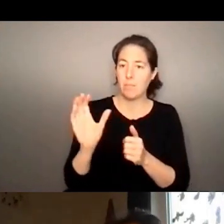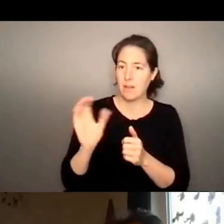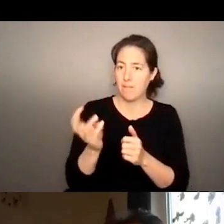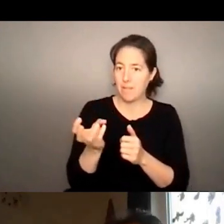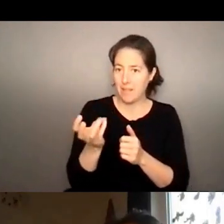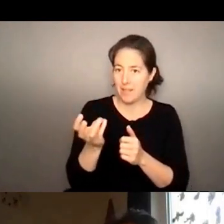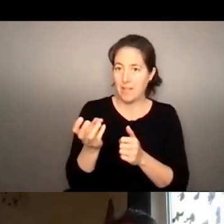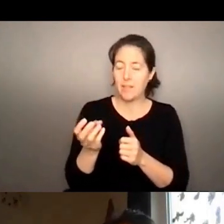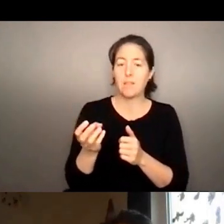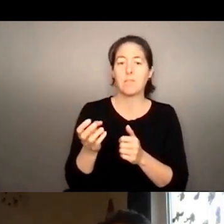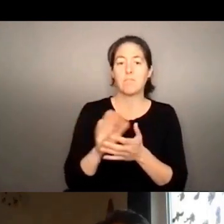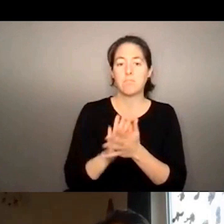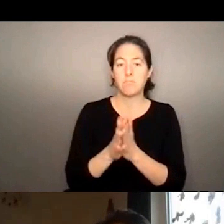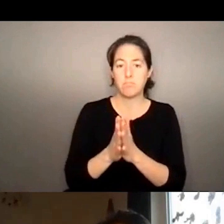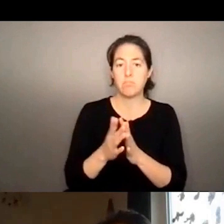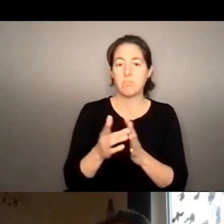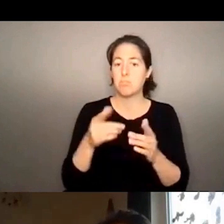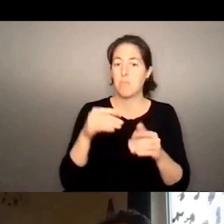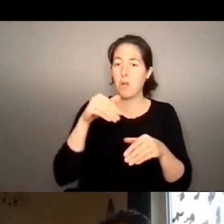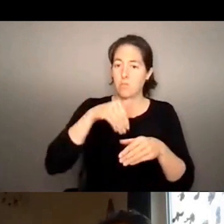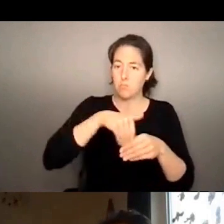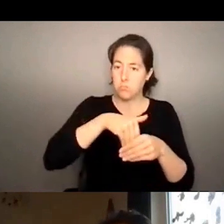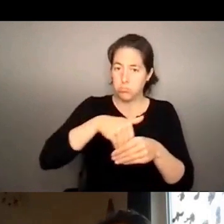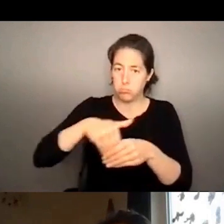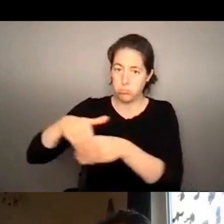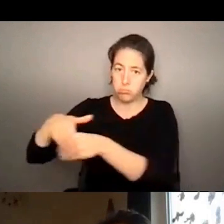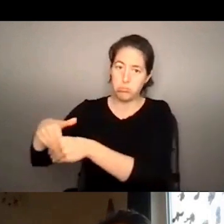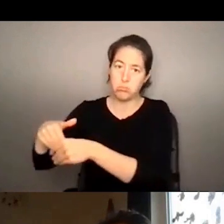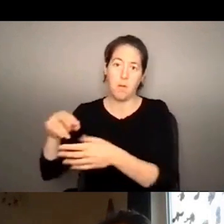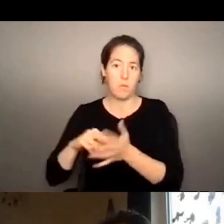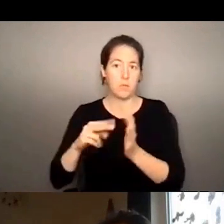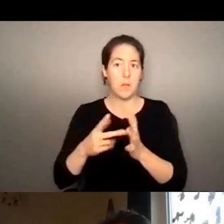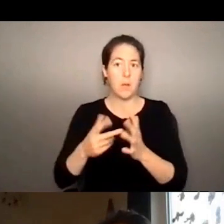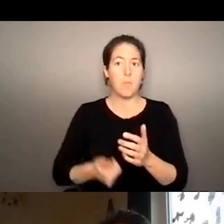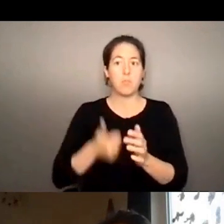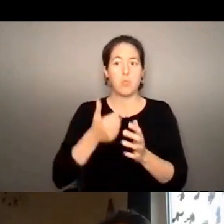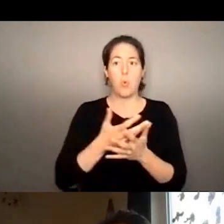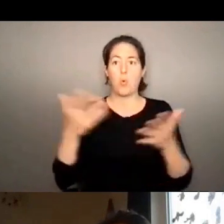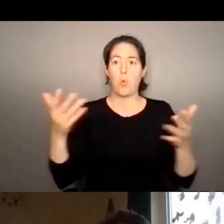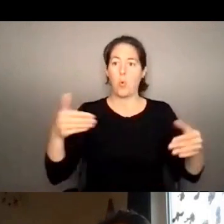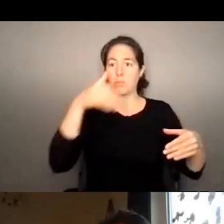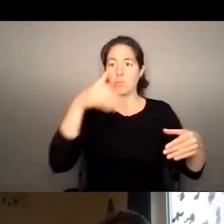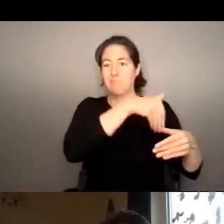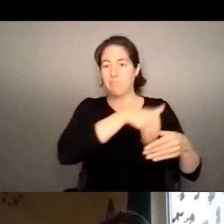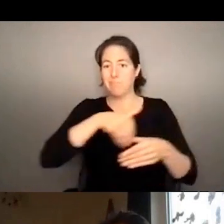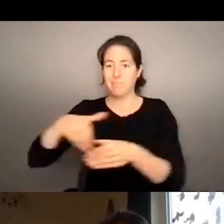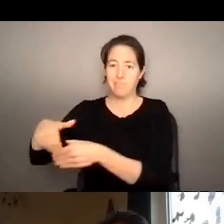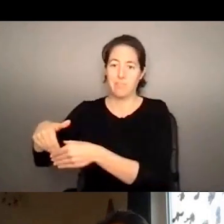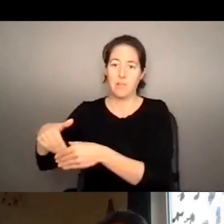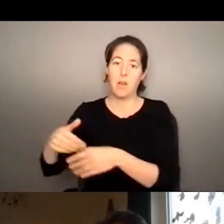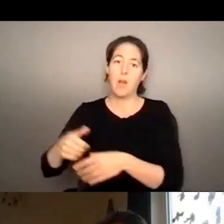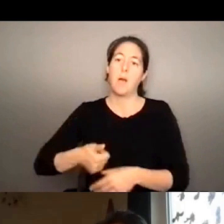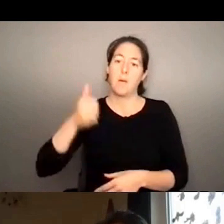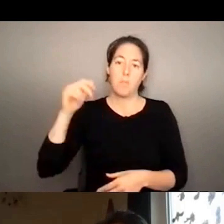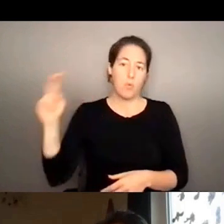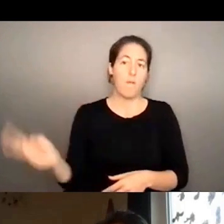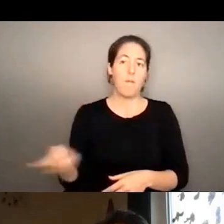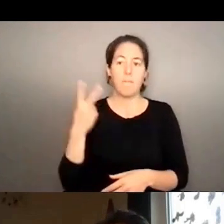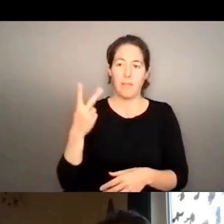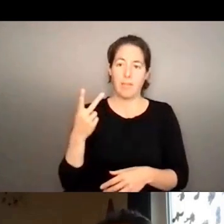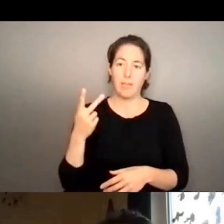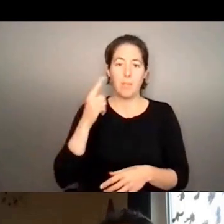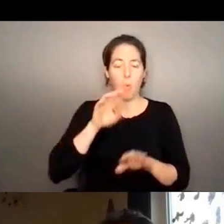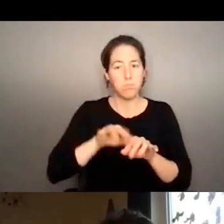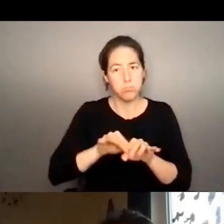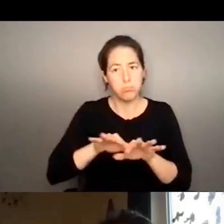on va simplement le remplir comme ça. Donc, ça nous permet de mettre une quantité beaucoup plus importante de mycélium. Donc, ça accélère grandement la